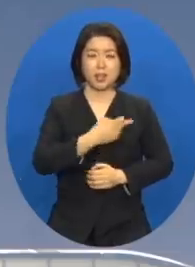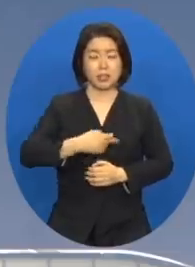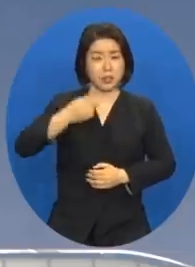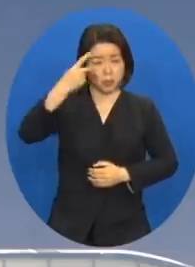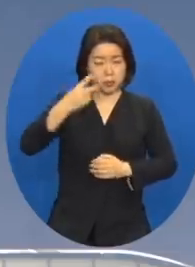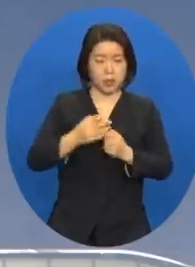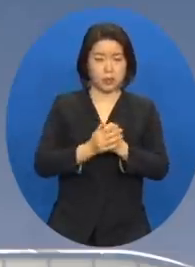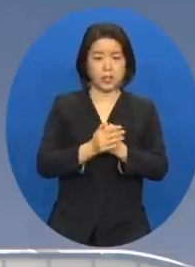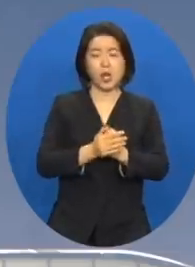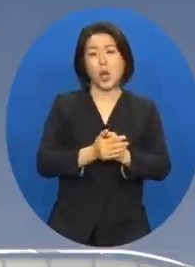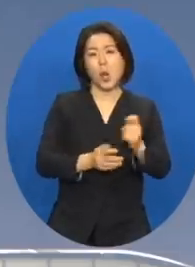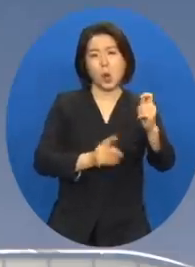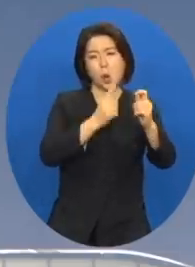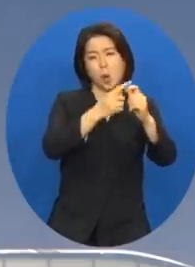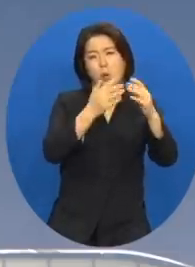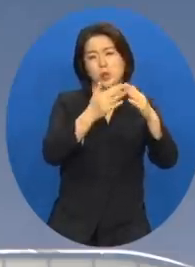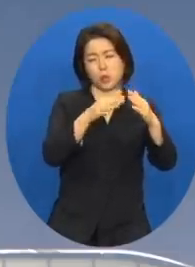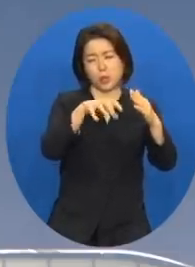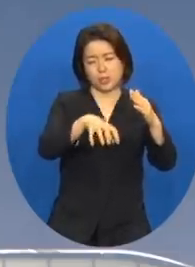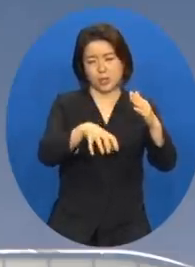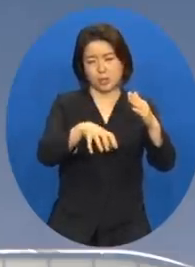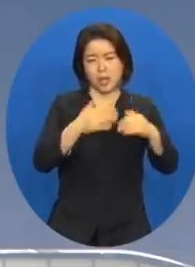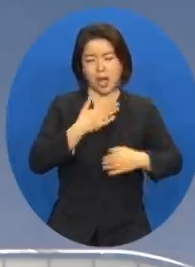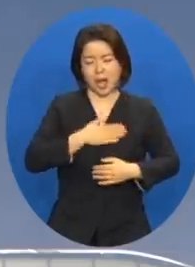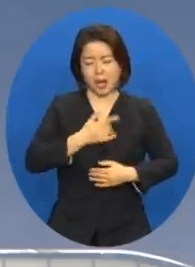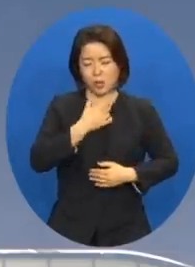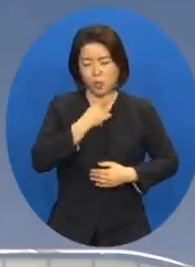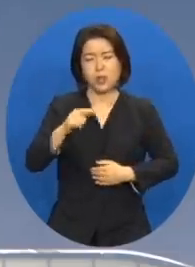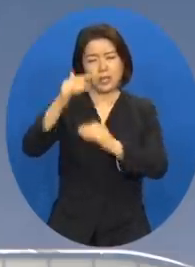교인들에게 정말 알기를 원한다는 게 이 내용입니다.